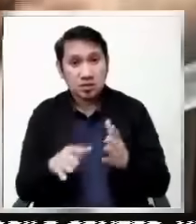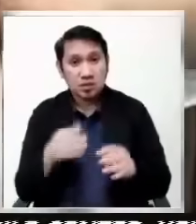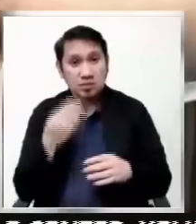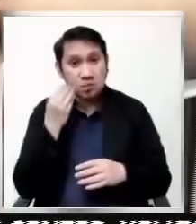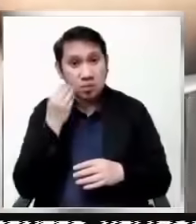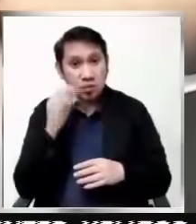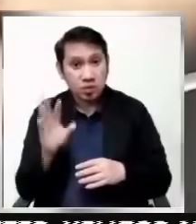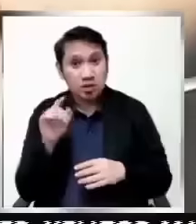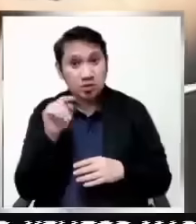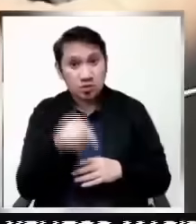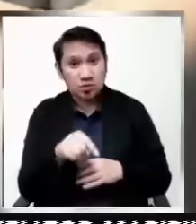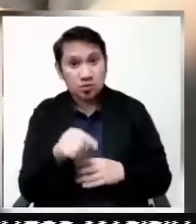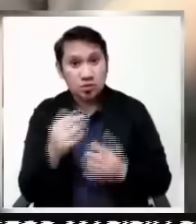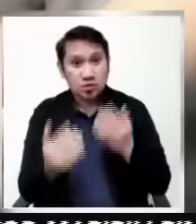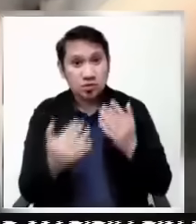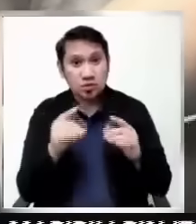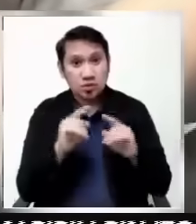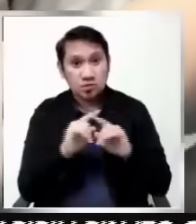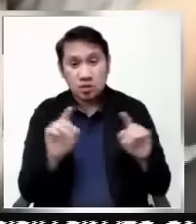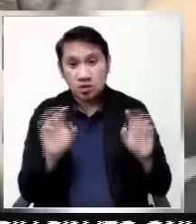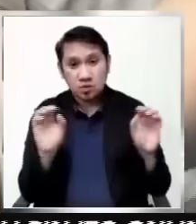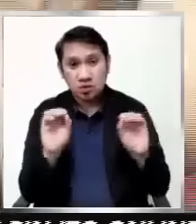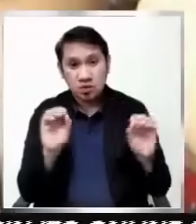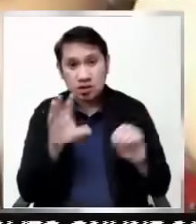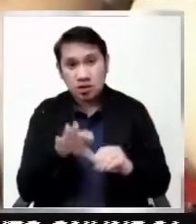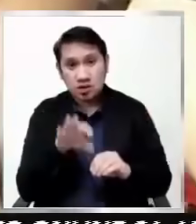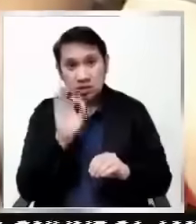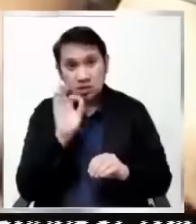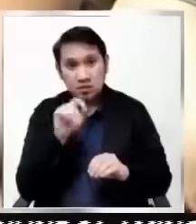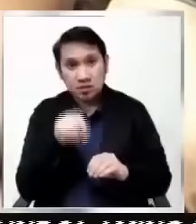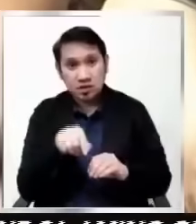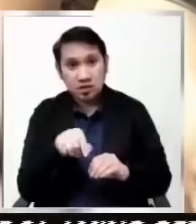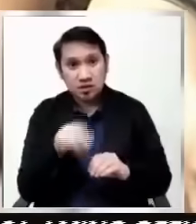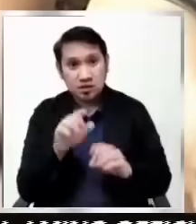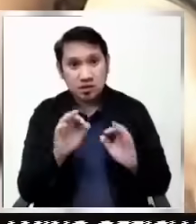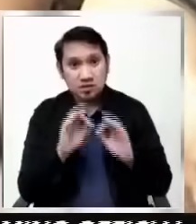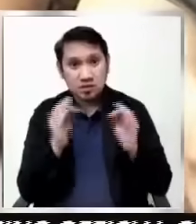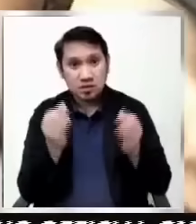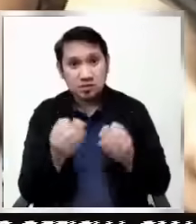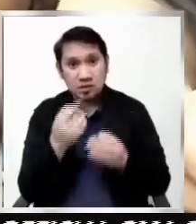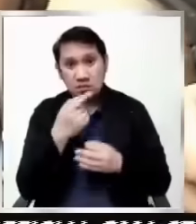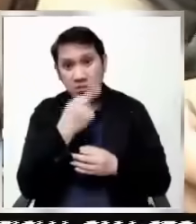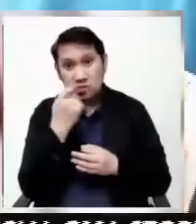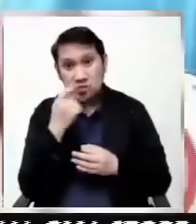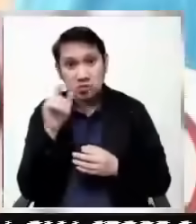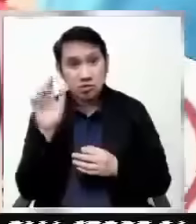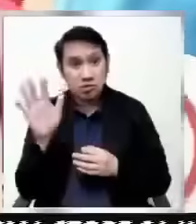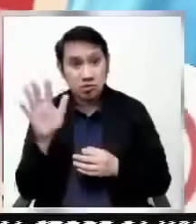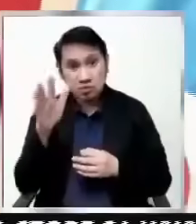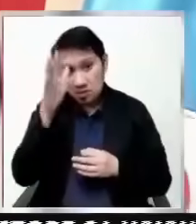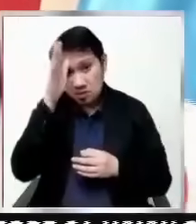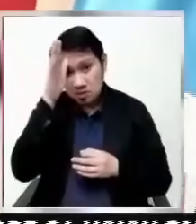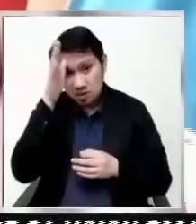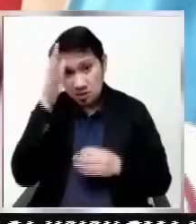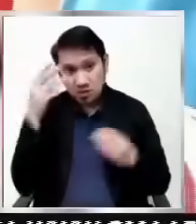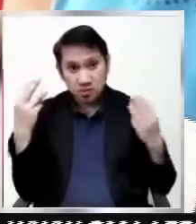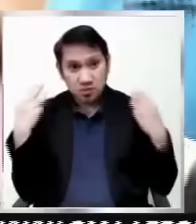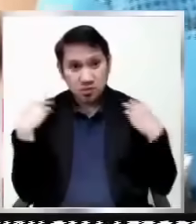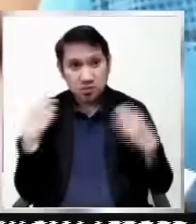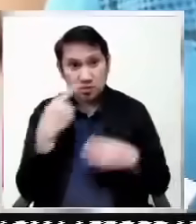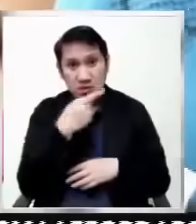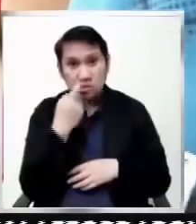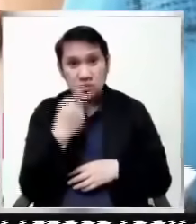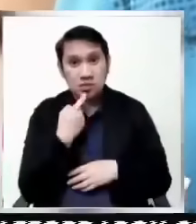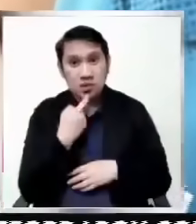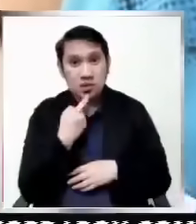sunog pero wala ng nadat ang pamilya si Al James pag-uwi tanging tatay niyang siman na lang na nasa abroad sabi po kasi ni Mama may